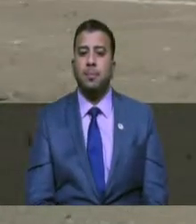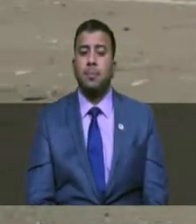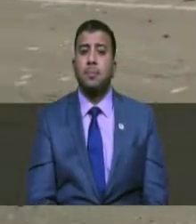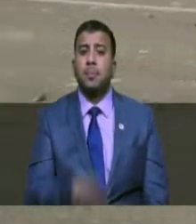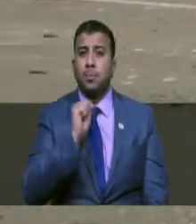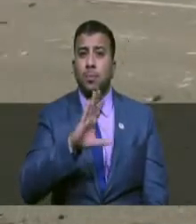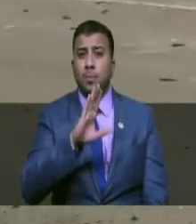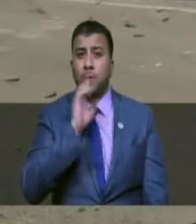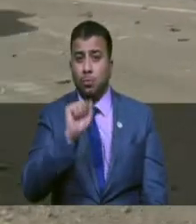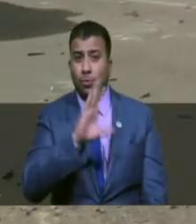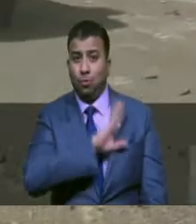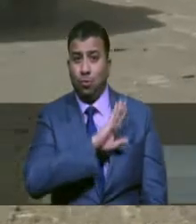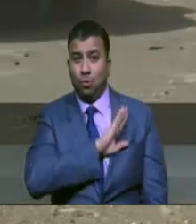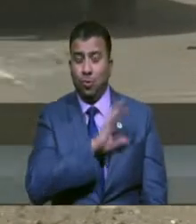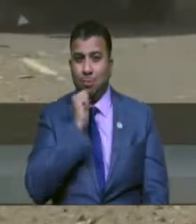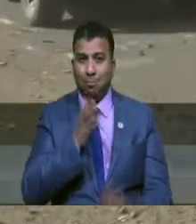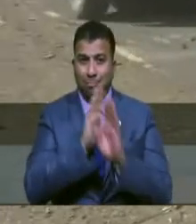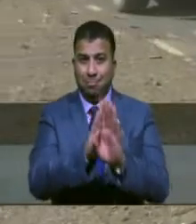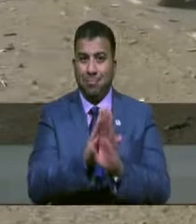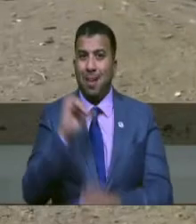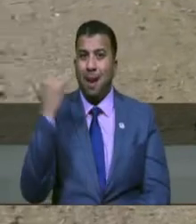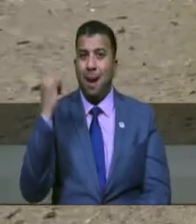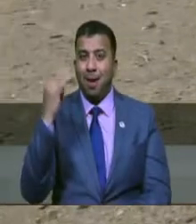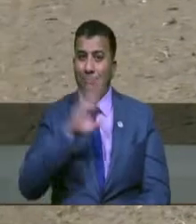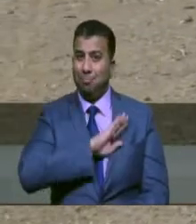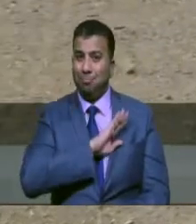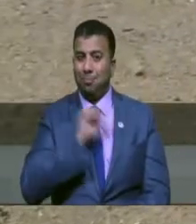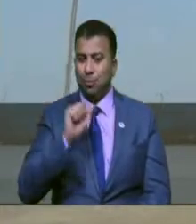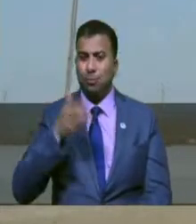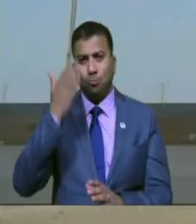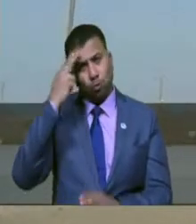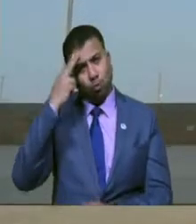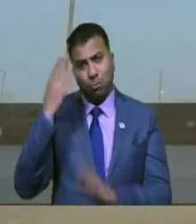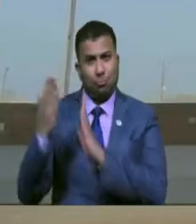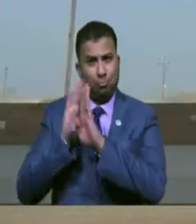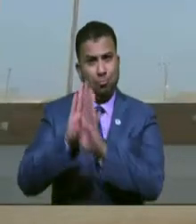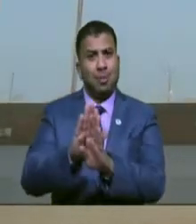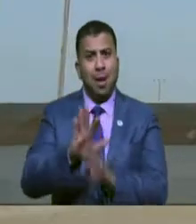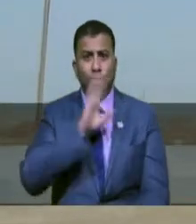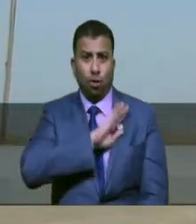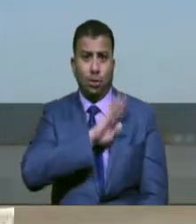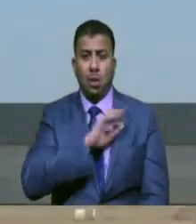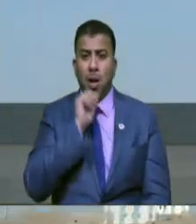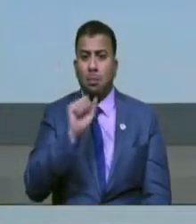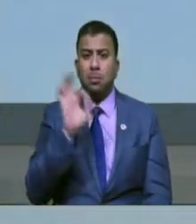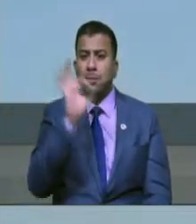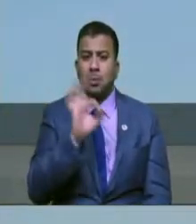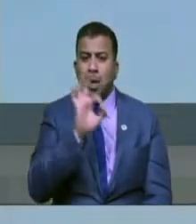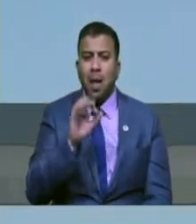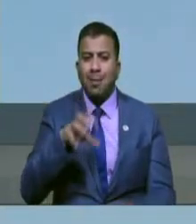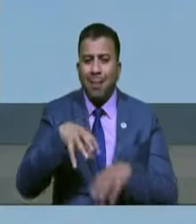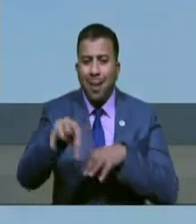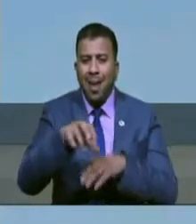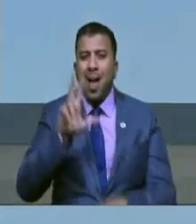قوات الشرعية اليمنية المدعومة بالتحالف العربي بقيادة السعودية تحتشد إلى الشمال والجنوب من ميناء الحديدة